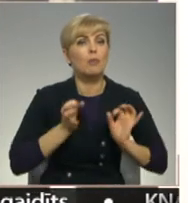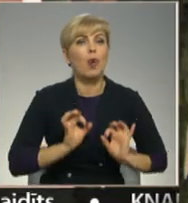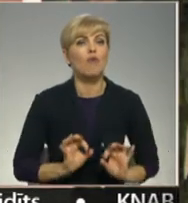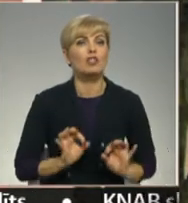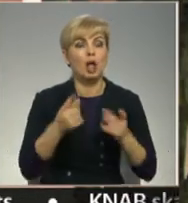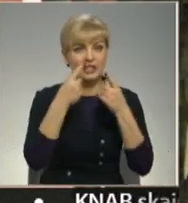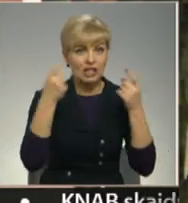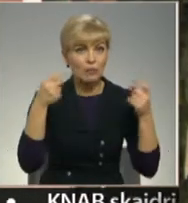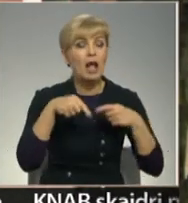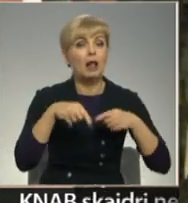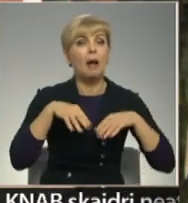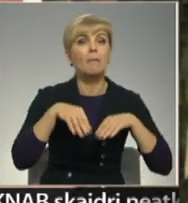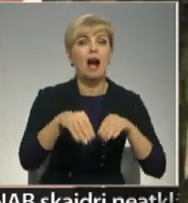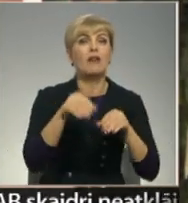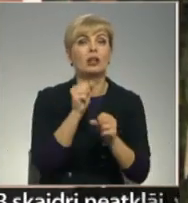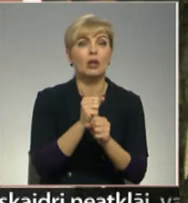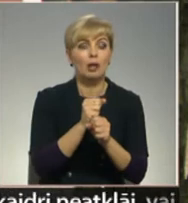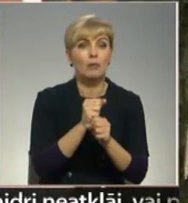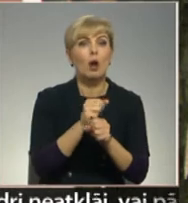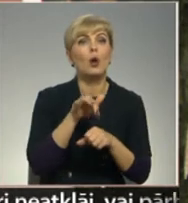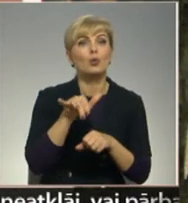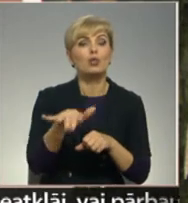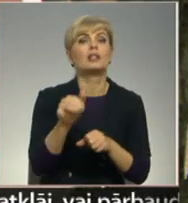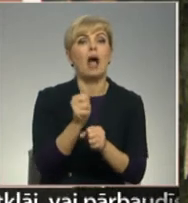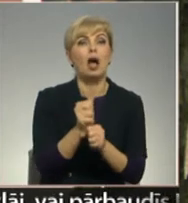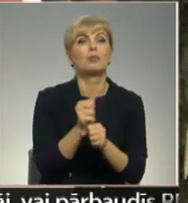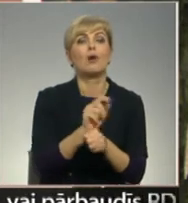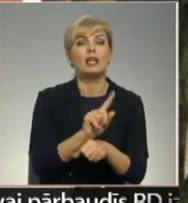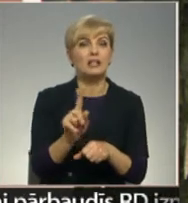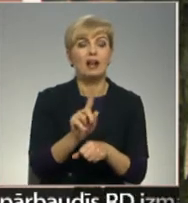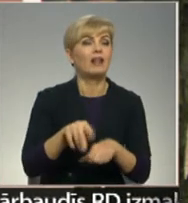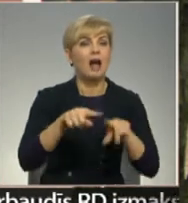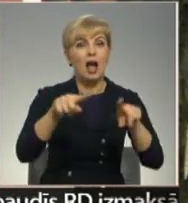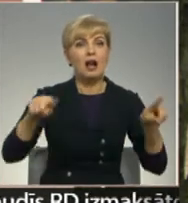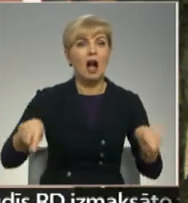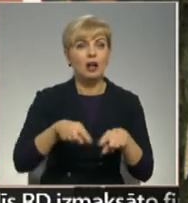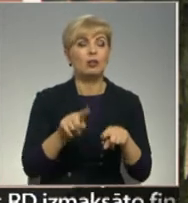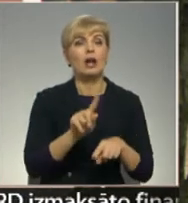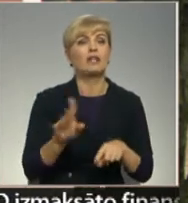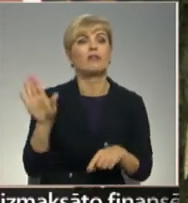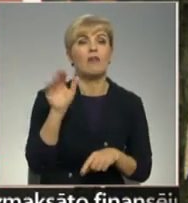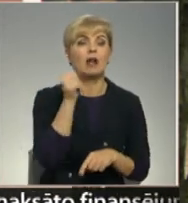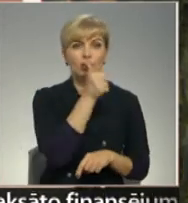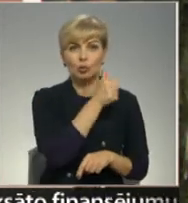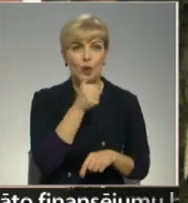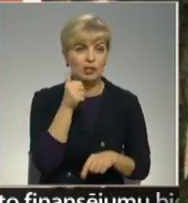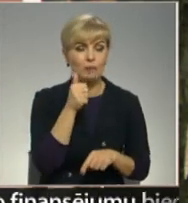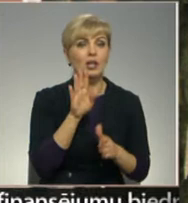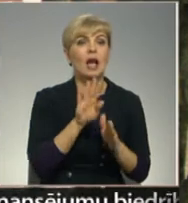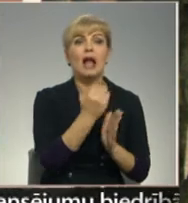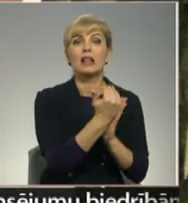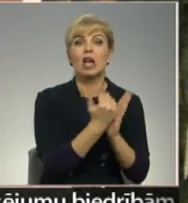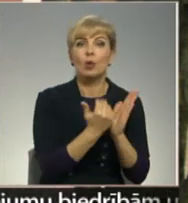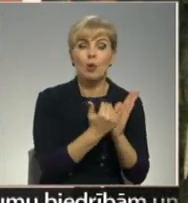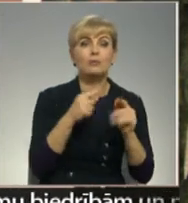ziņojumu. Lai paveiktu darbu, ir uz darbu jāaiziet. Un ne jau šī kartotēka ir valsts noslēpums, bet vienkārši pēc likuma